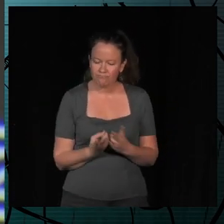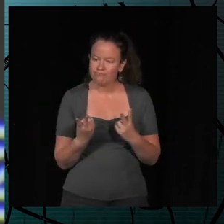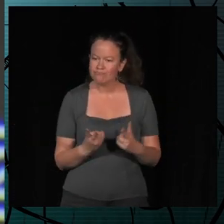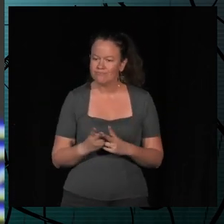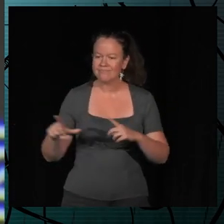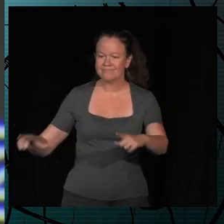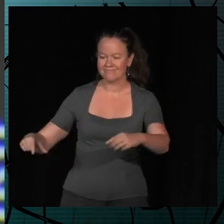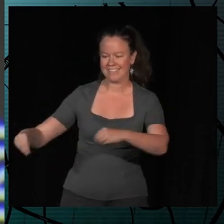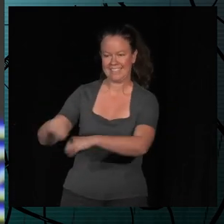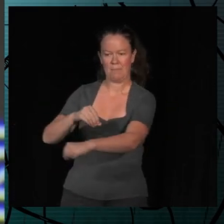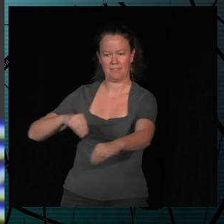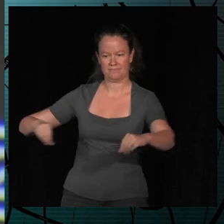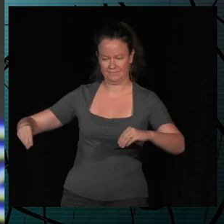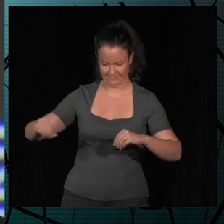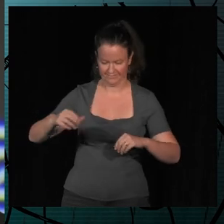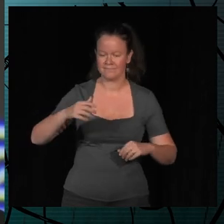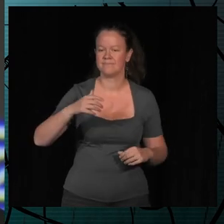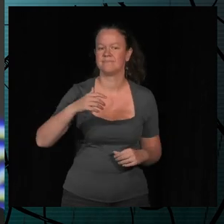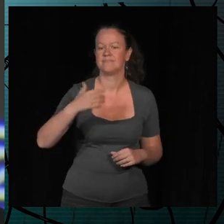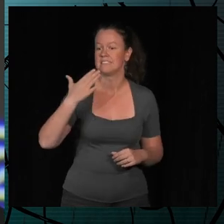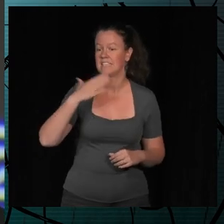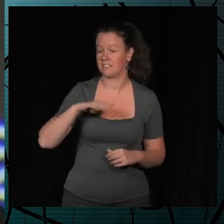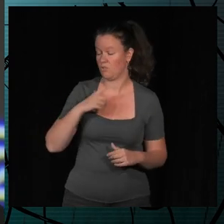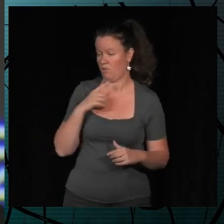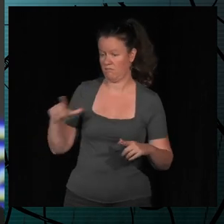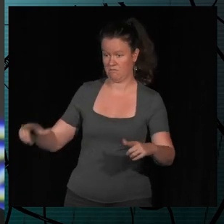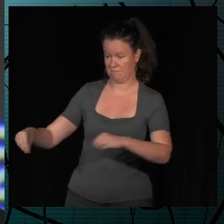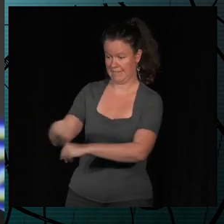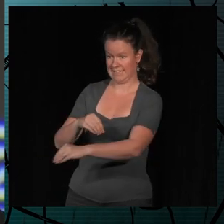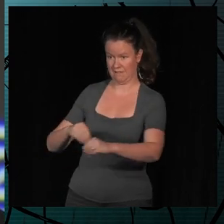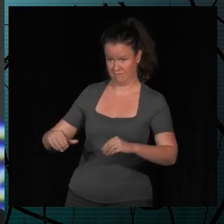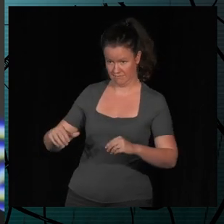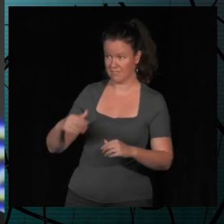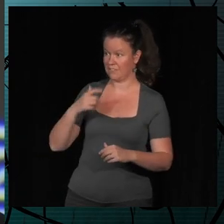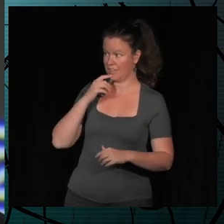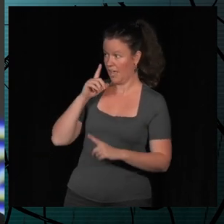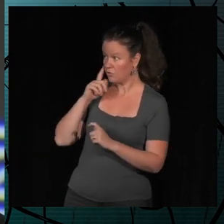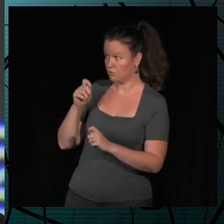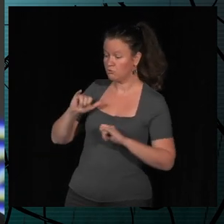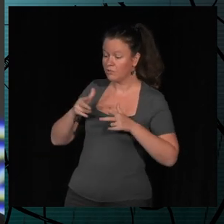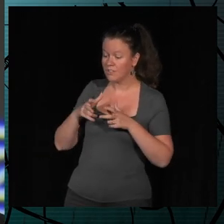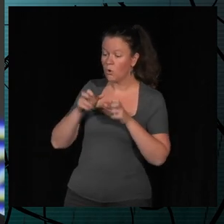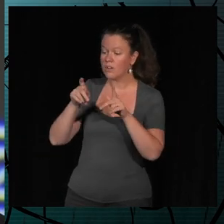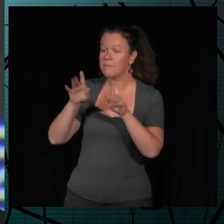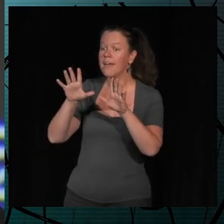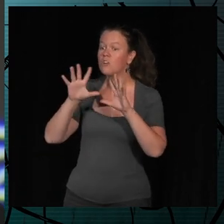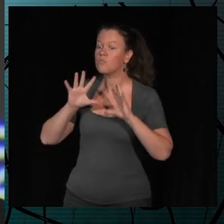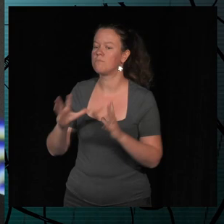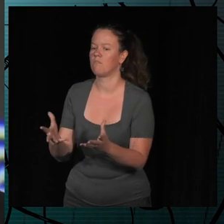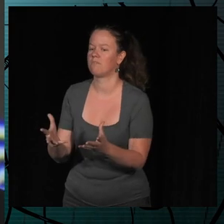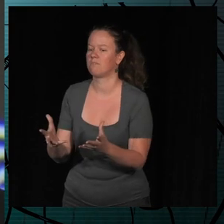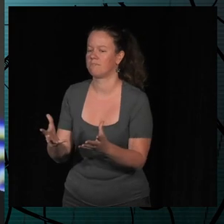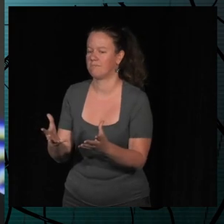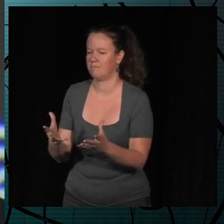àble ça veut dire quoi bac àable ça veut dire que tout de suite vous mettez l'accent sur la manière de jouer sur les possibilités du jeu et la manière de jouer en fait